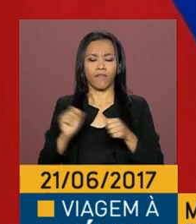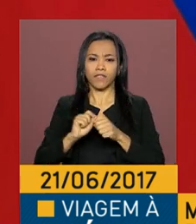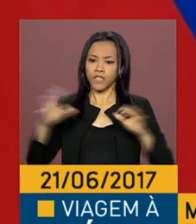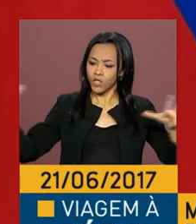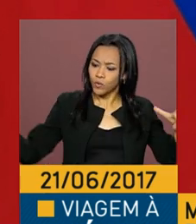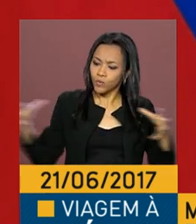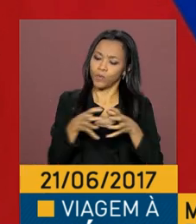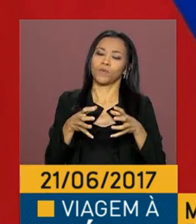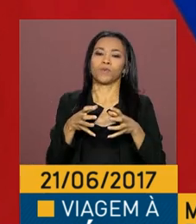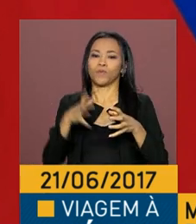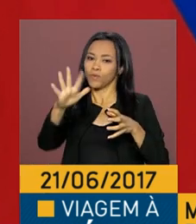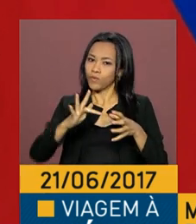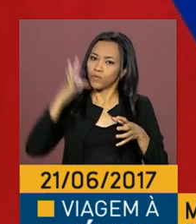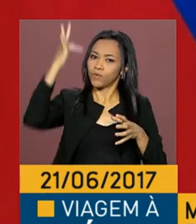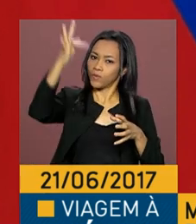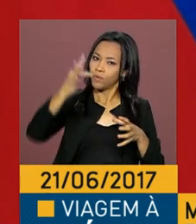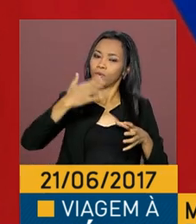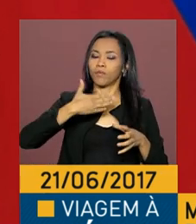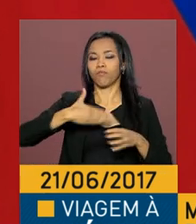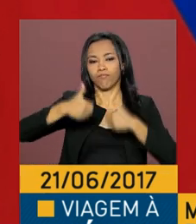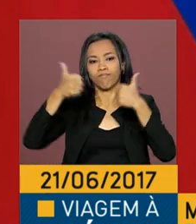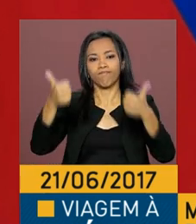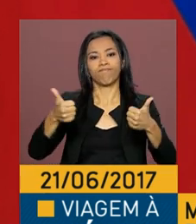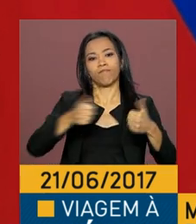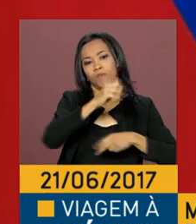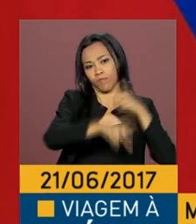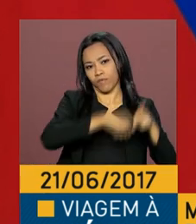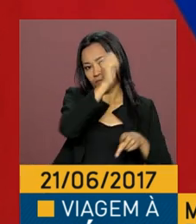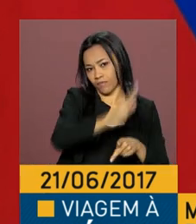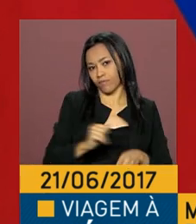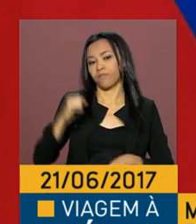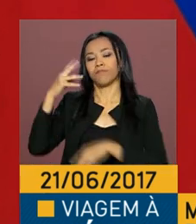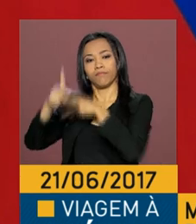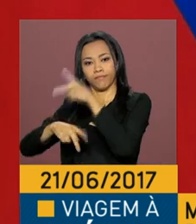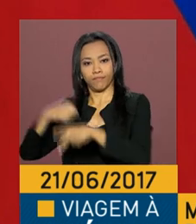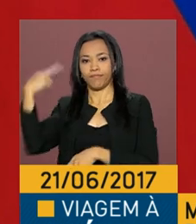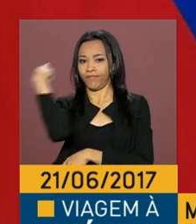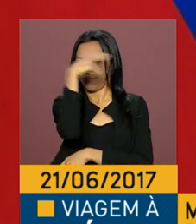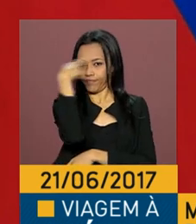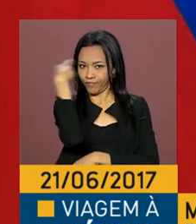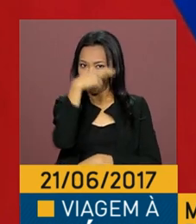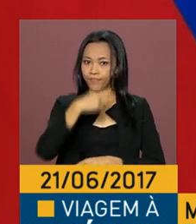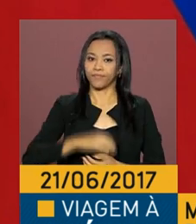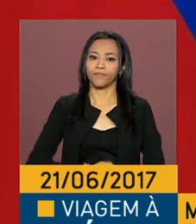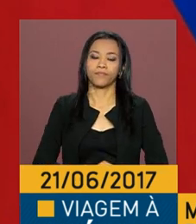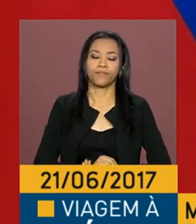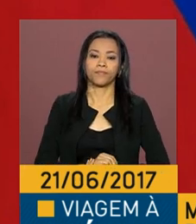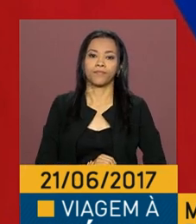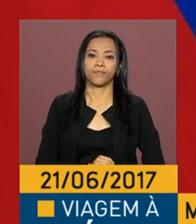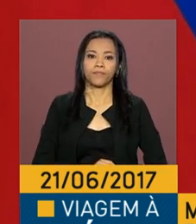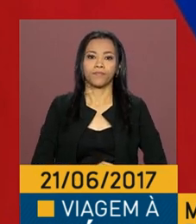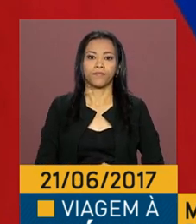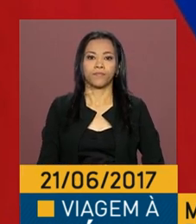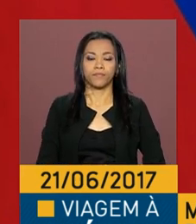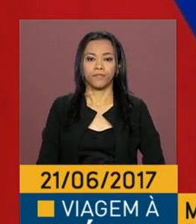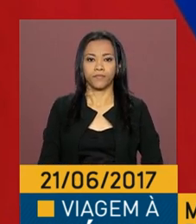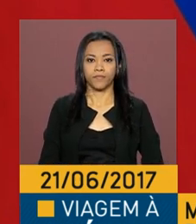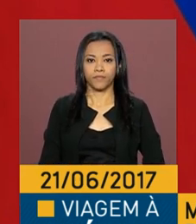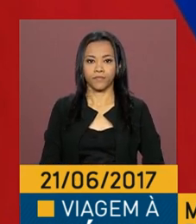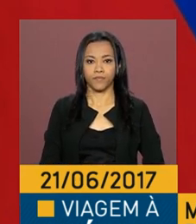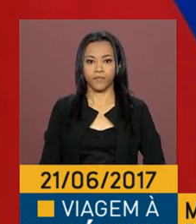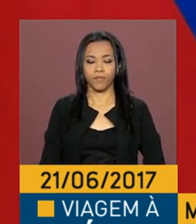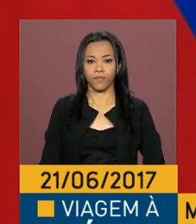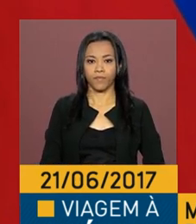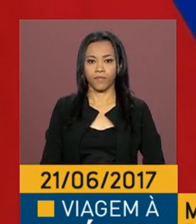um futuro de maior bem-estar para brasileiros e russos. Поэтому я знаю, что мы можем вместе сделать для того, чтобы